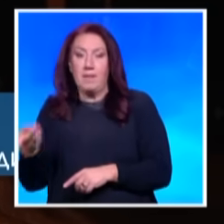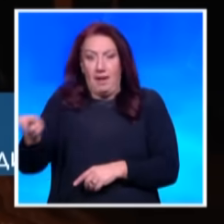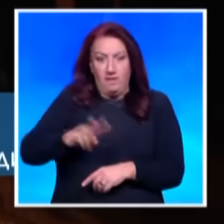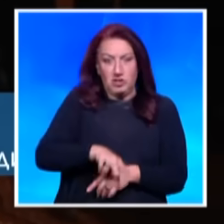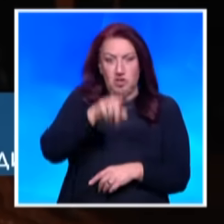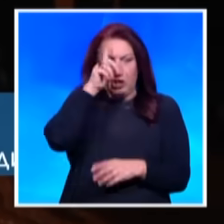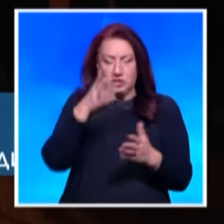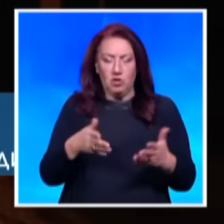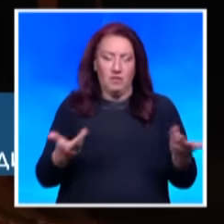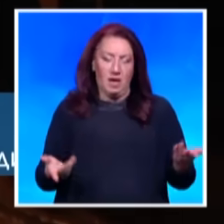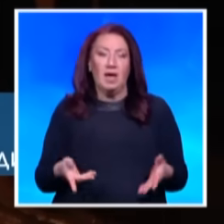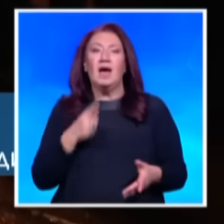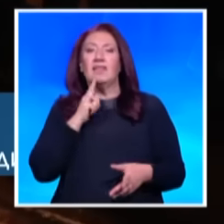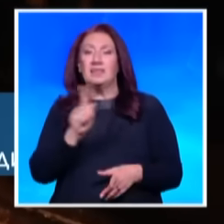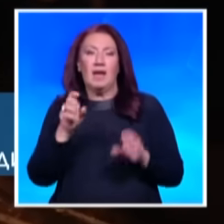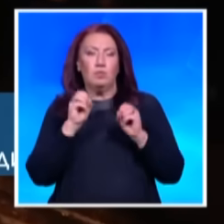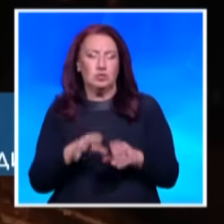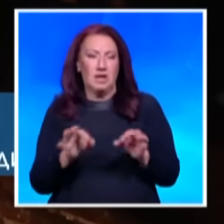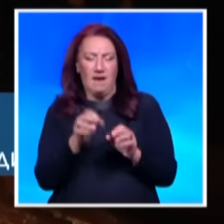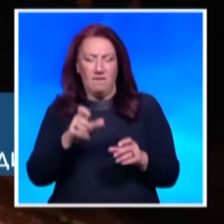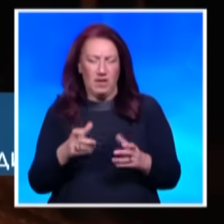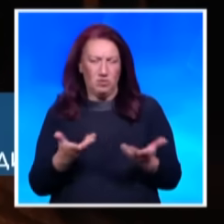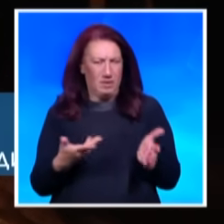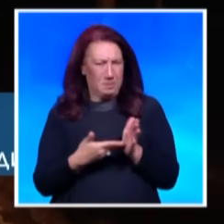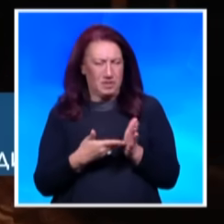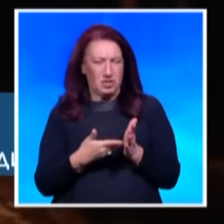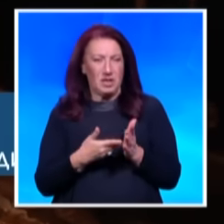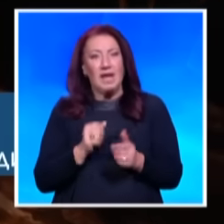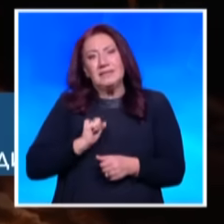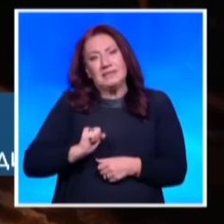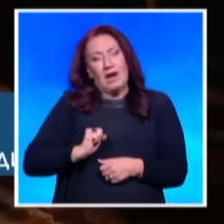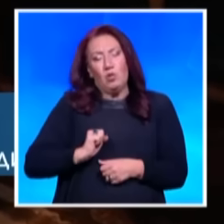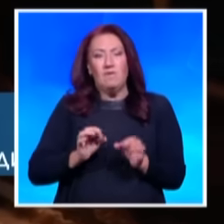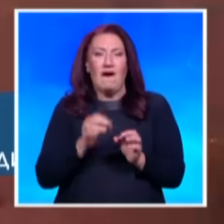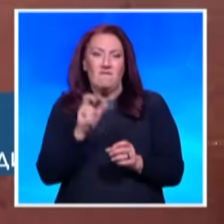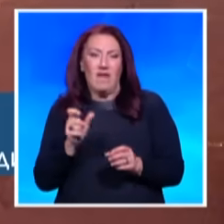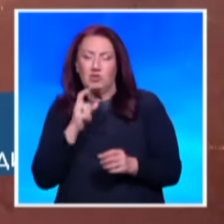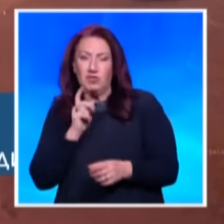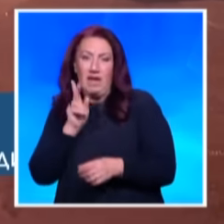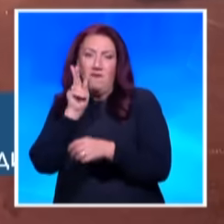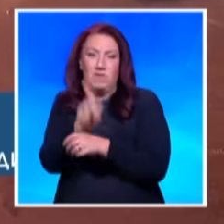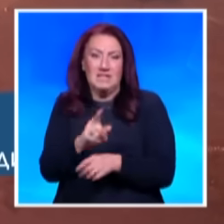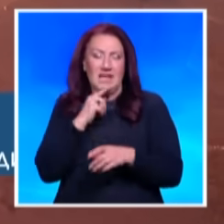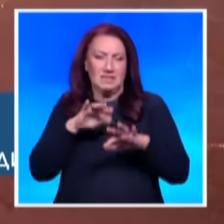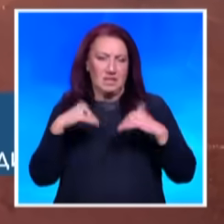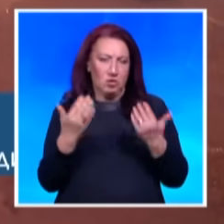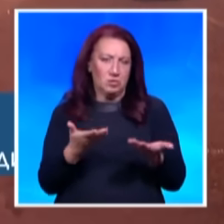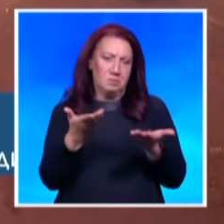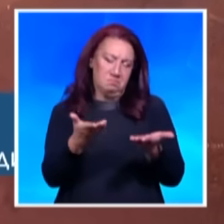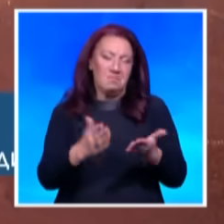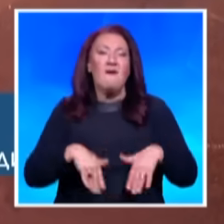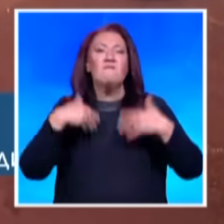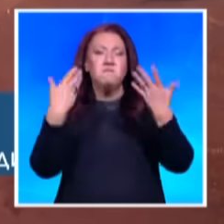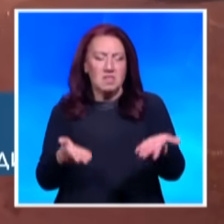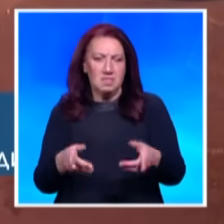като претекста беше това, че се страхуват от привържениците, които ще бъдат на стадиона. Е, това се случи само, че тук. Безпрецедентно обединение